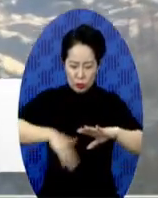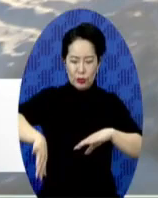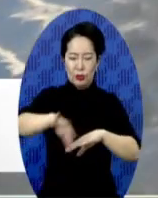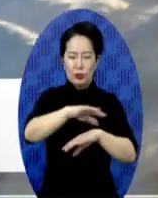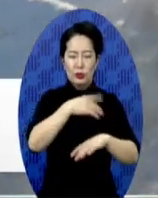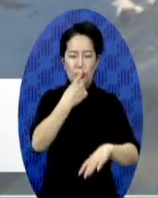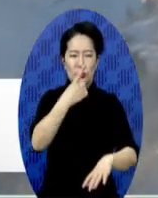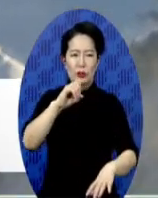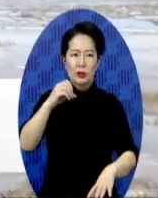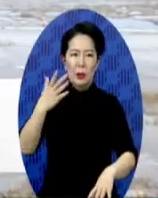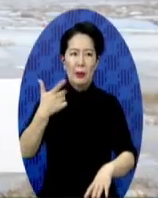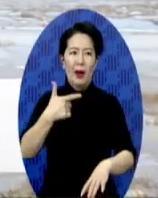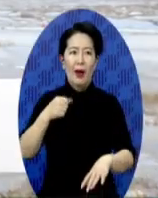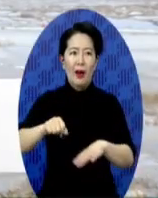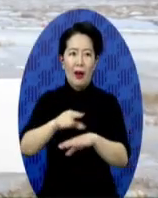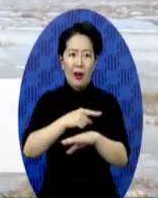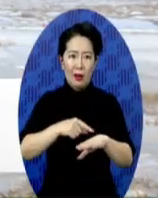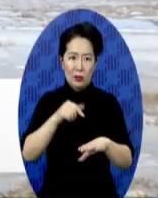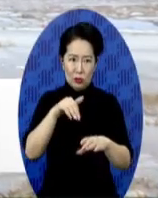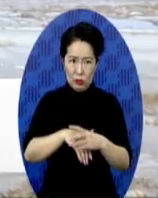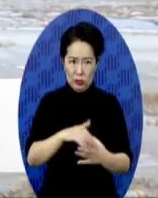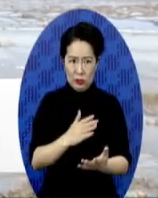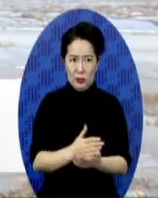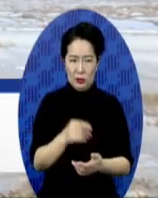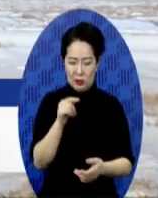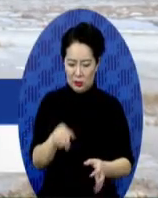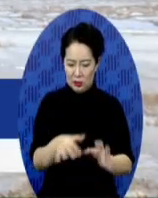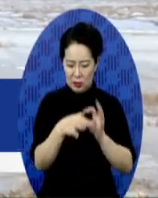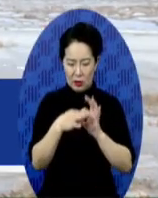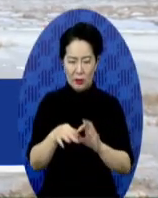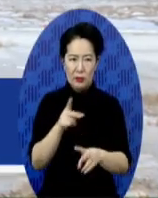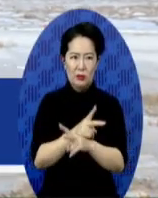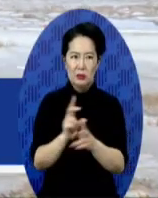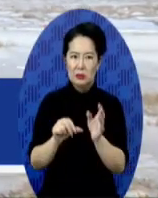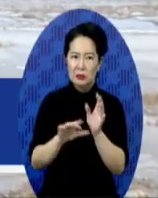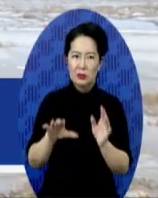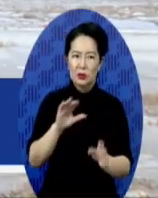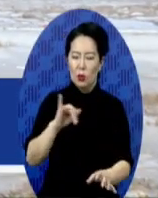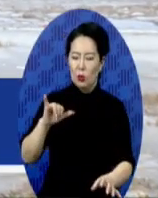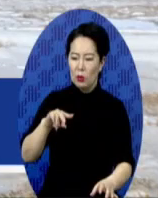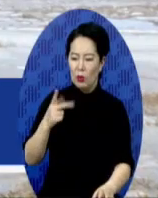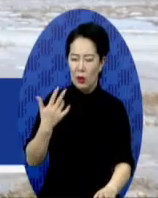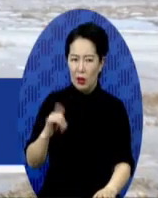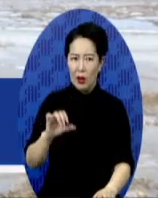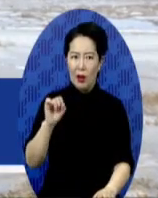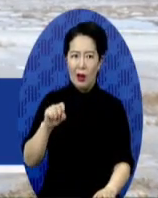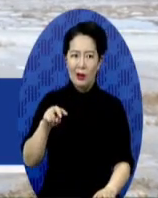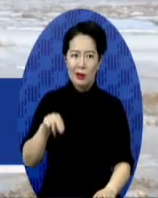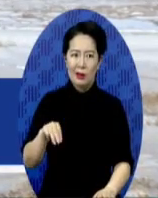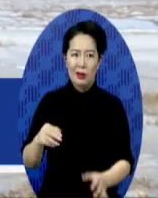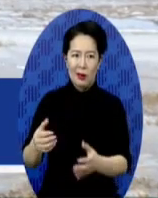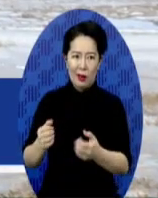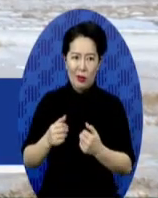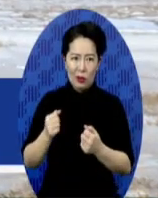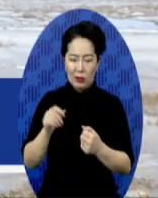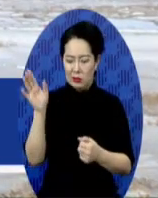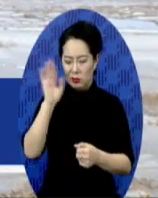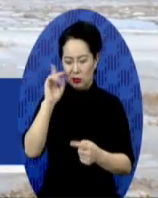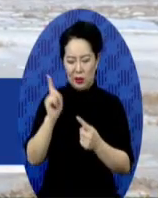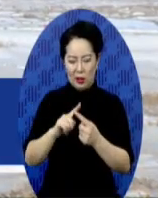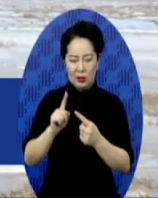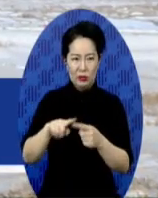байна. Энэний үрээнд бид нар одоо энэ хууль бус уулуурхай алт холборолттой бол хатуу тэнцэж байна. Энэ удаа бид